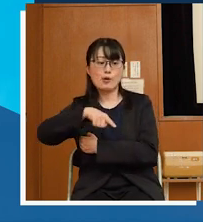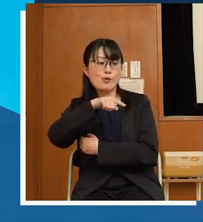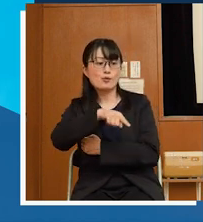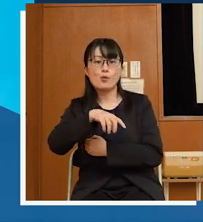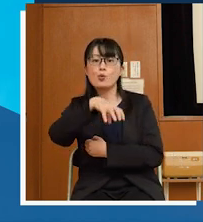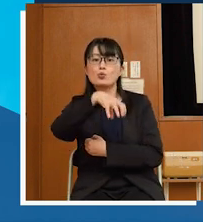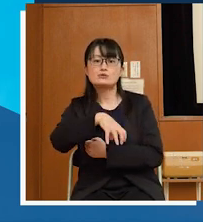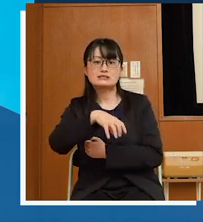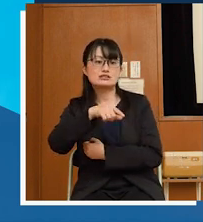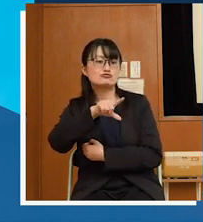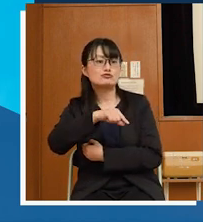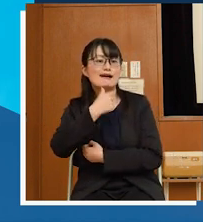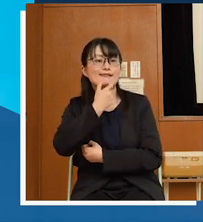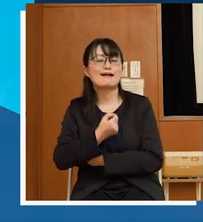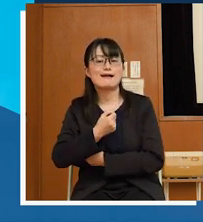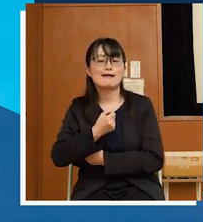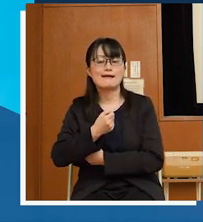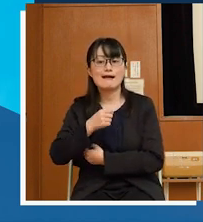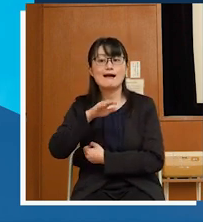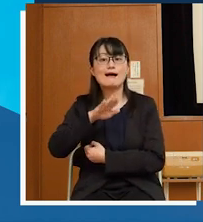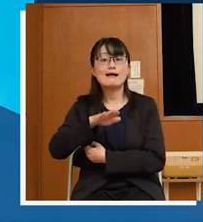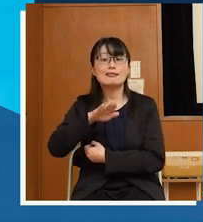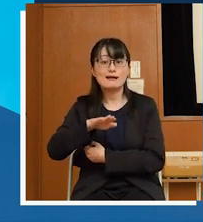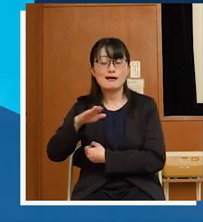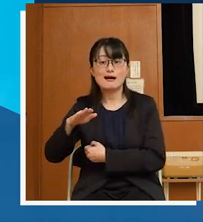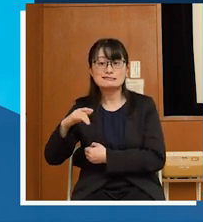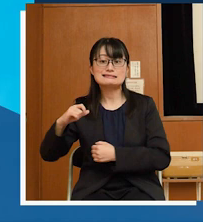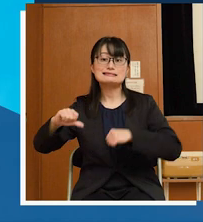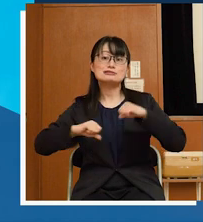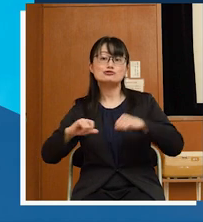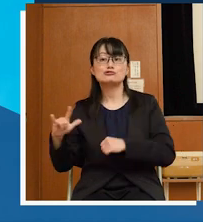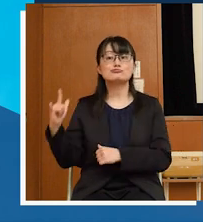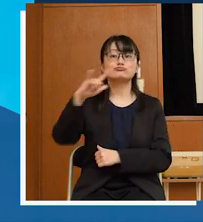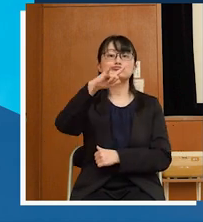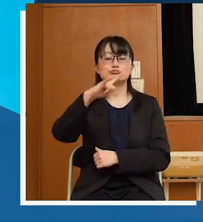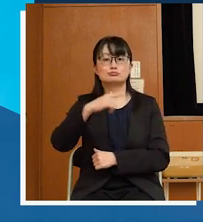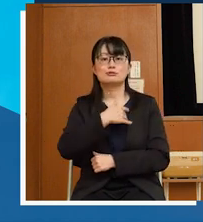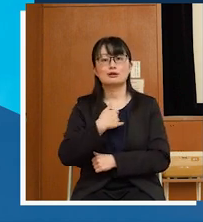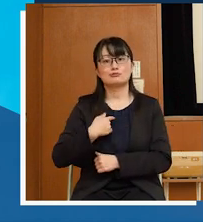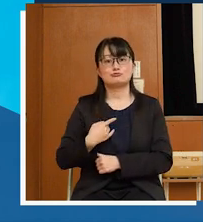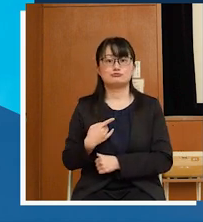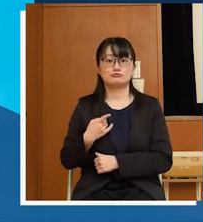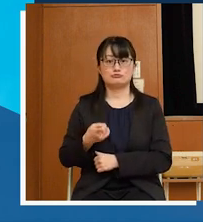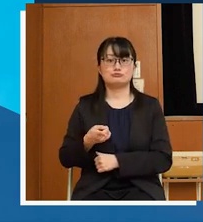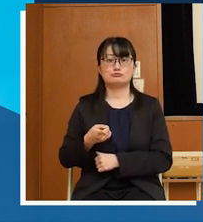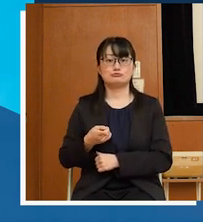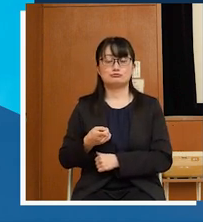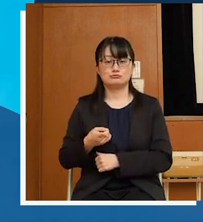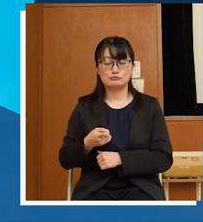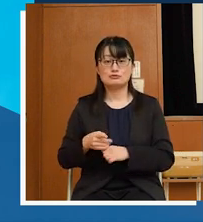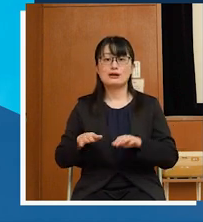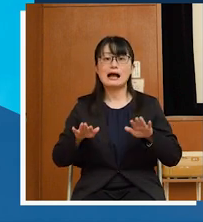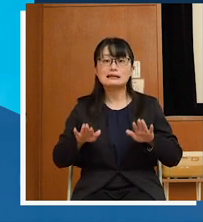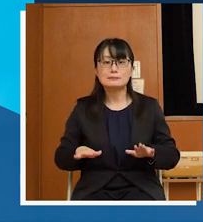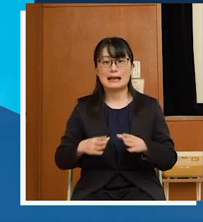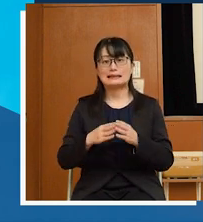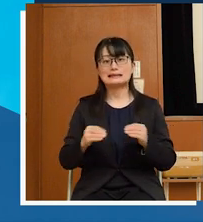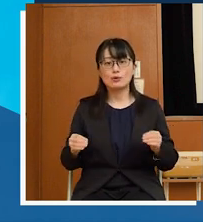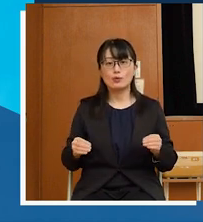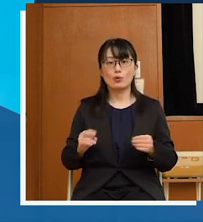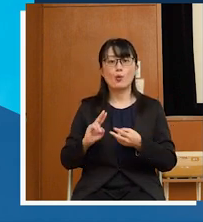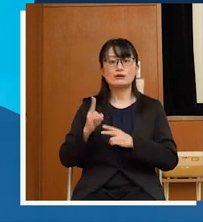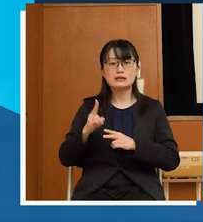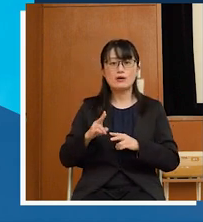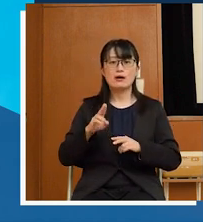提供がなくとも自由に飛ぶことができるそれが日本の空の現状であり海の現状でもあります